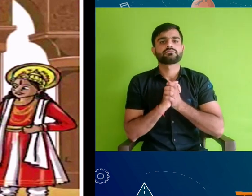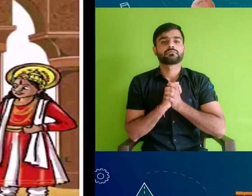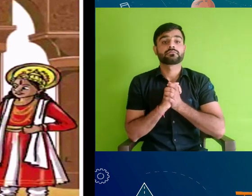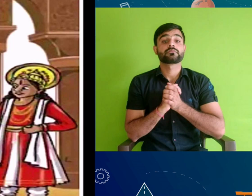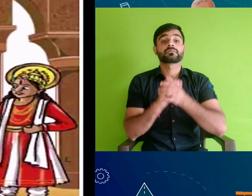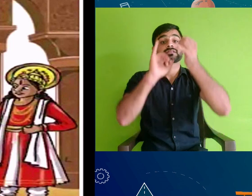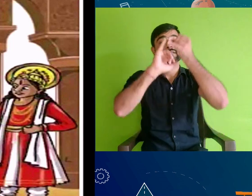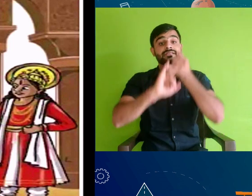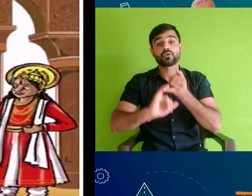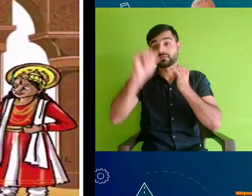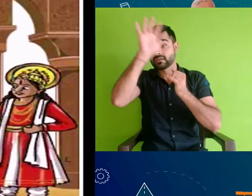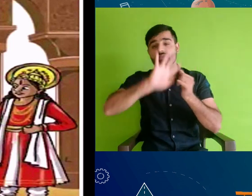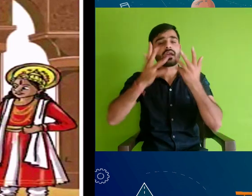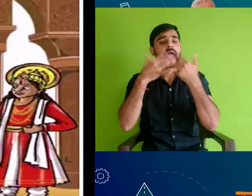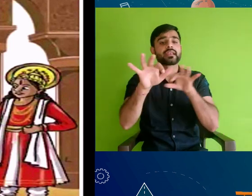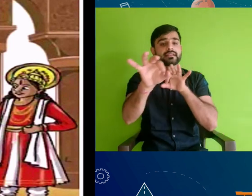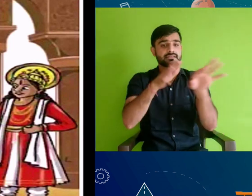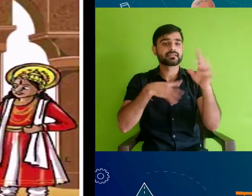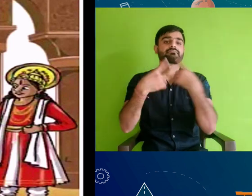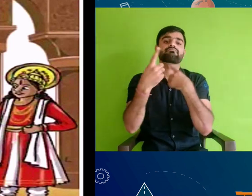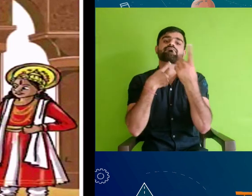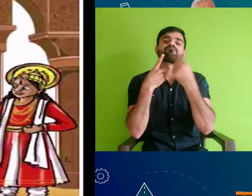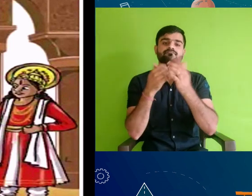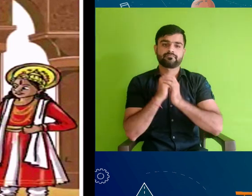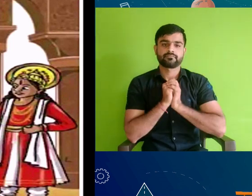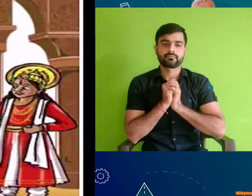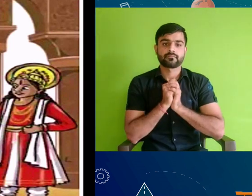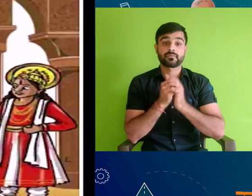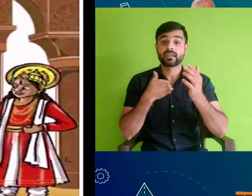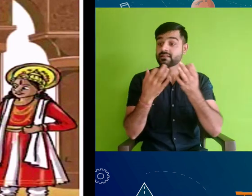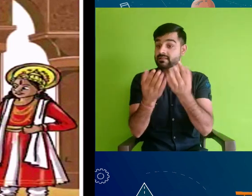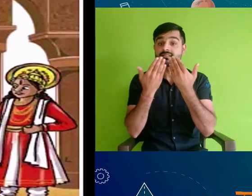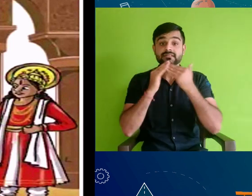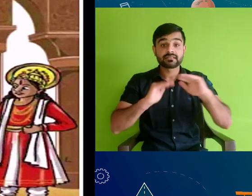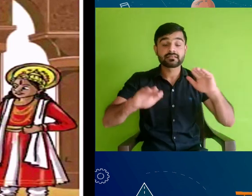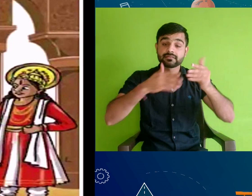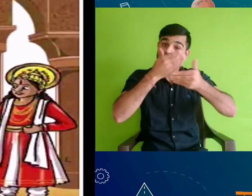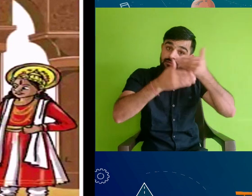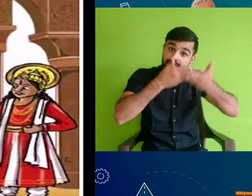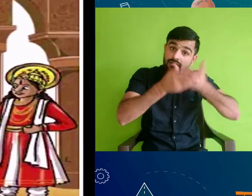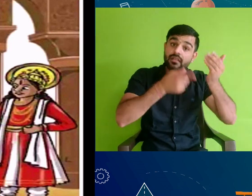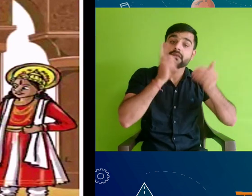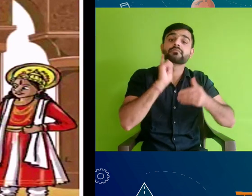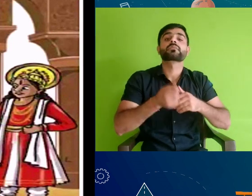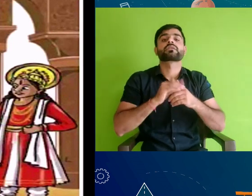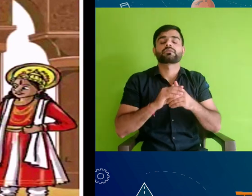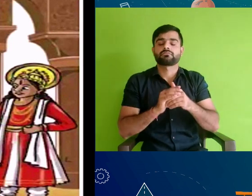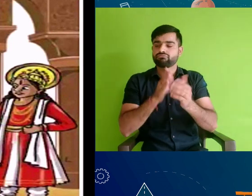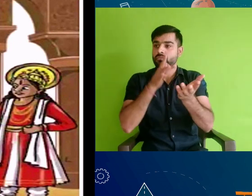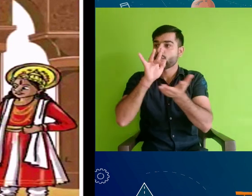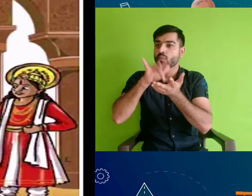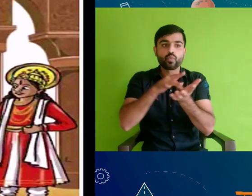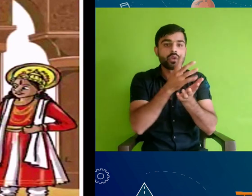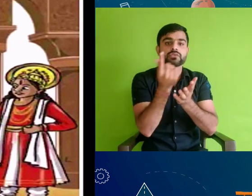किसी सिटी के बारे में बात कर रहे हैं। और हमारे स्पेशल बच्चों को हमें ये सिखाना जरूरी है कि डायरेक्शंस कौन कौन सी होती